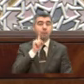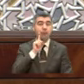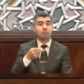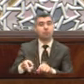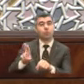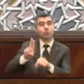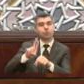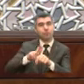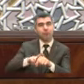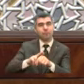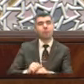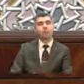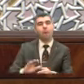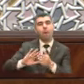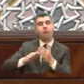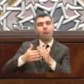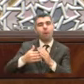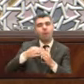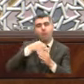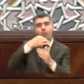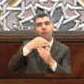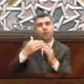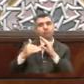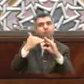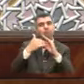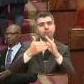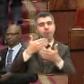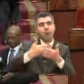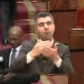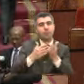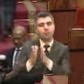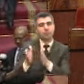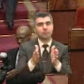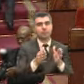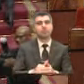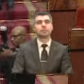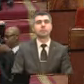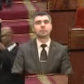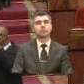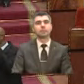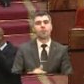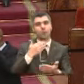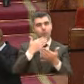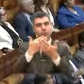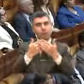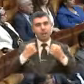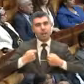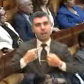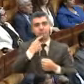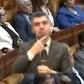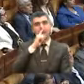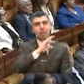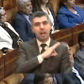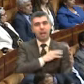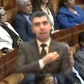الأمينة لتلاوة المراسلات الواردة على الرئاسة. تفضلي. شكرا. شكرا لكم السيد الرئيس. بسم الله الرحمن